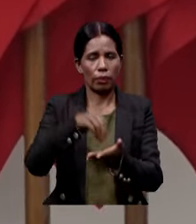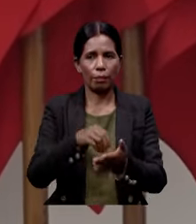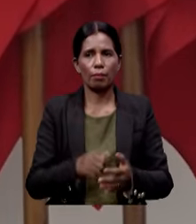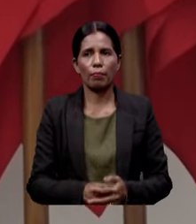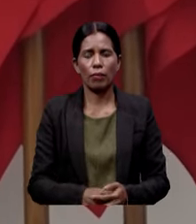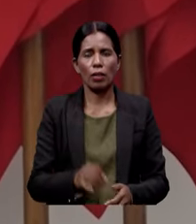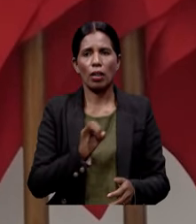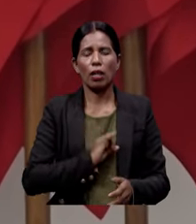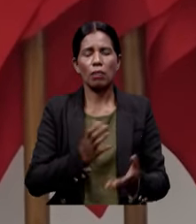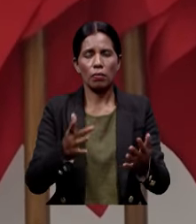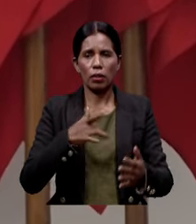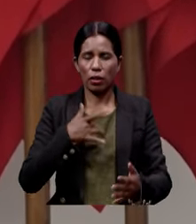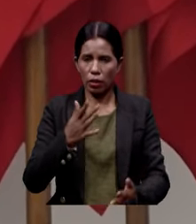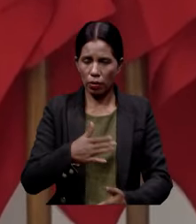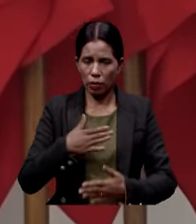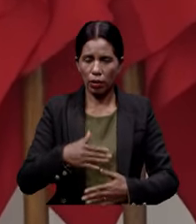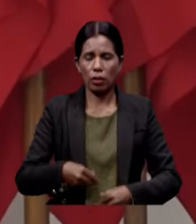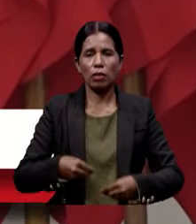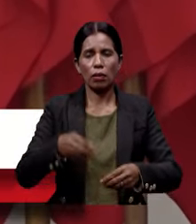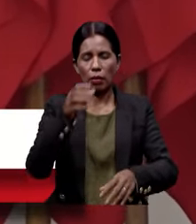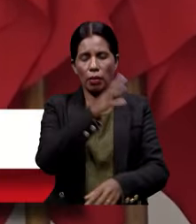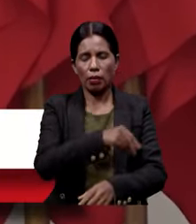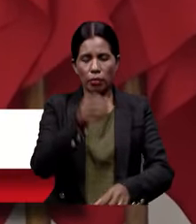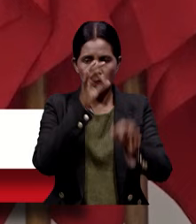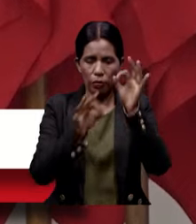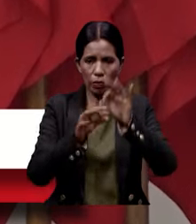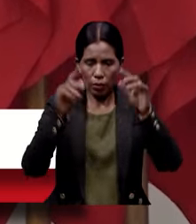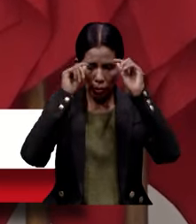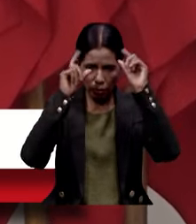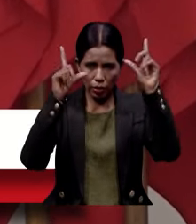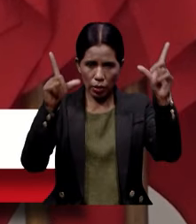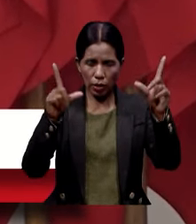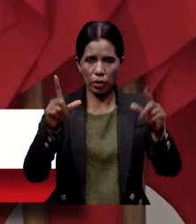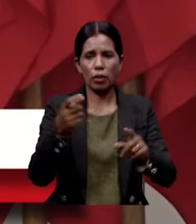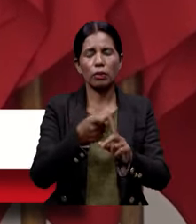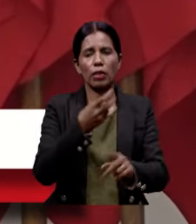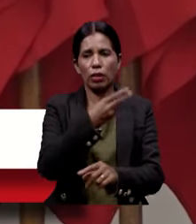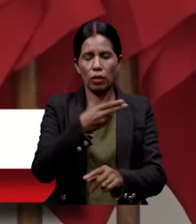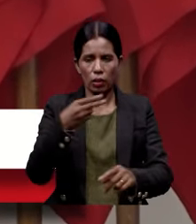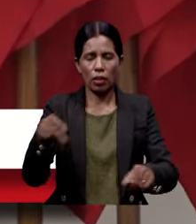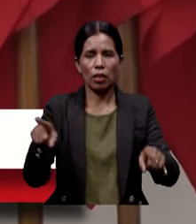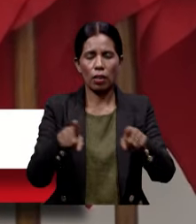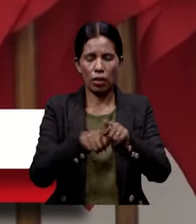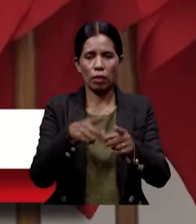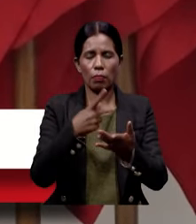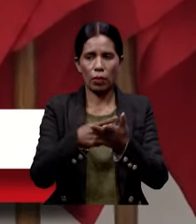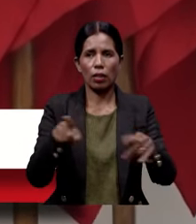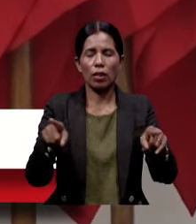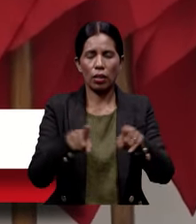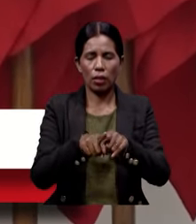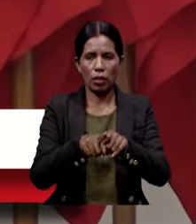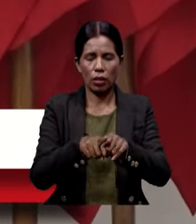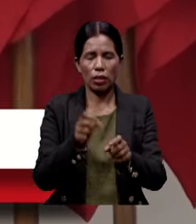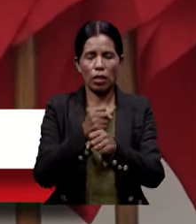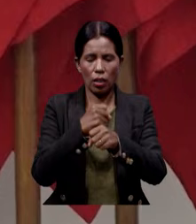Saya juga mengapresiasi kepercayaan Timor-Leste pada BUMN Indonesia dalam berbagai proyek seperti pembangunan